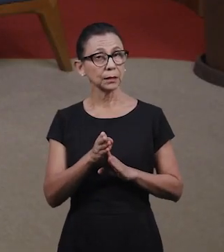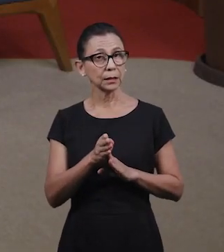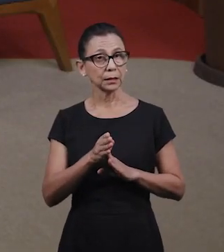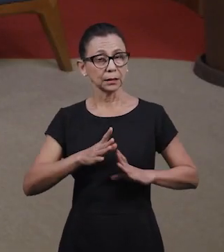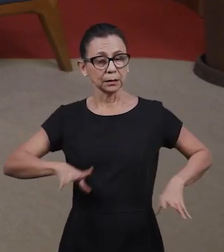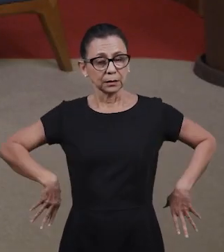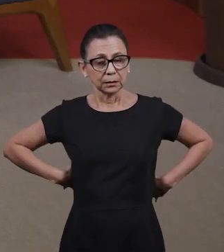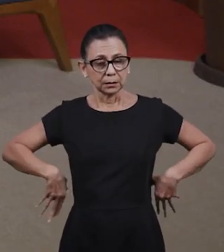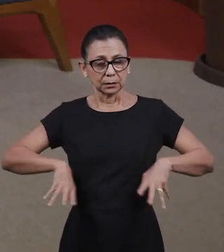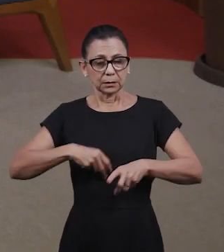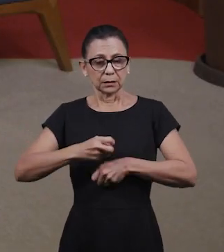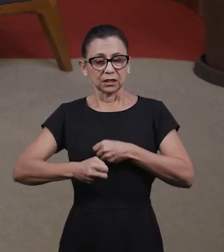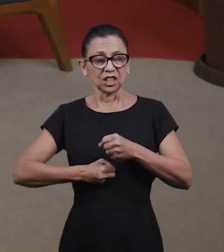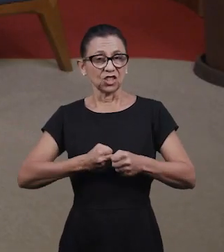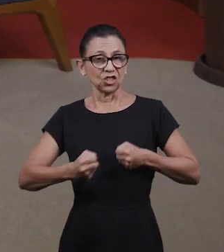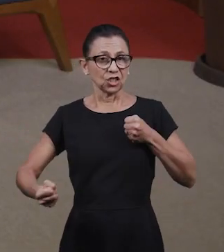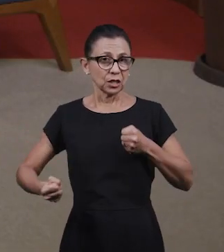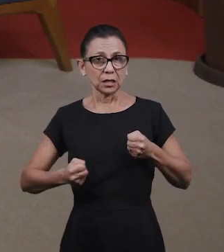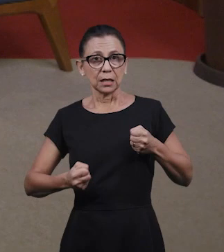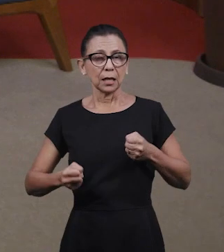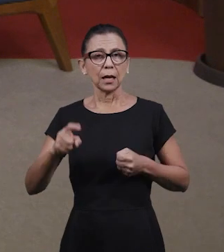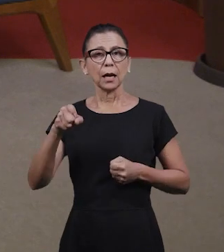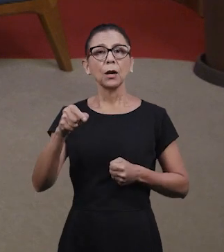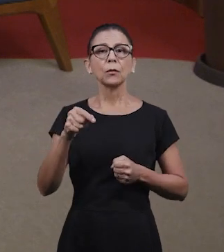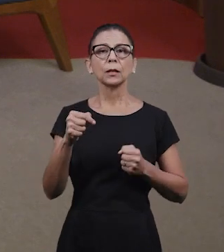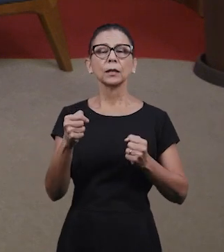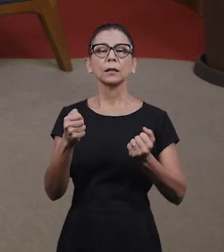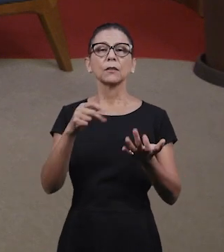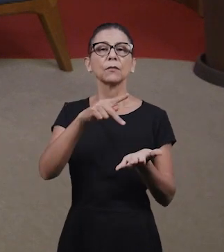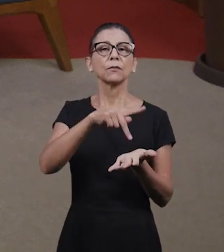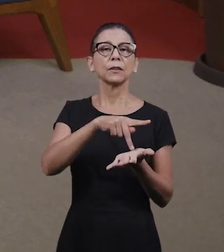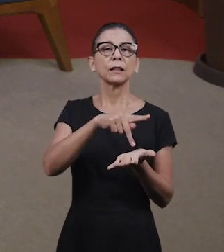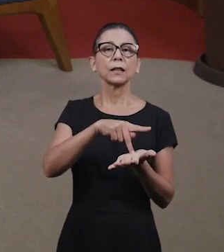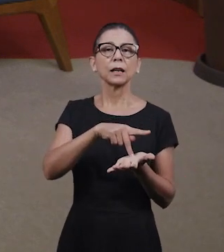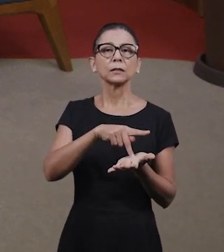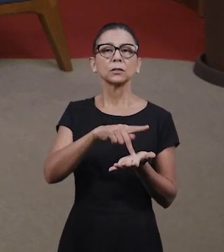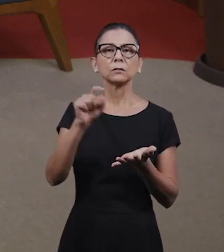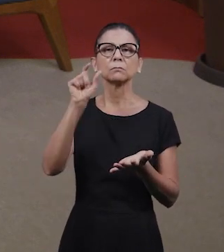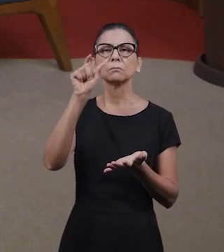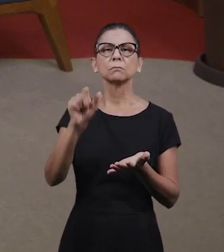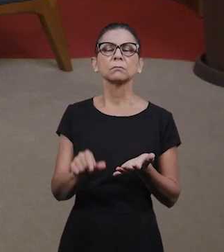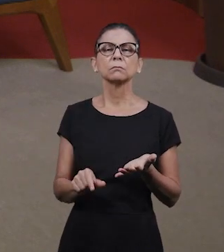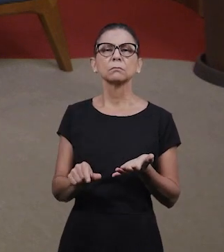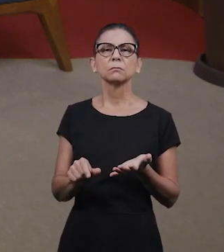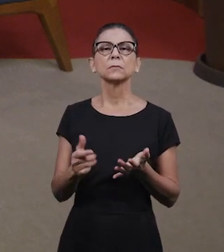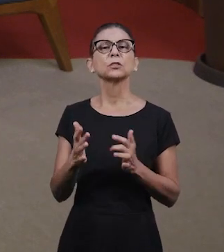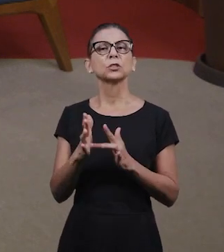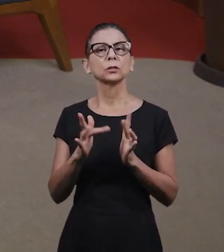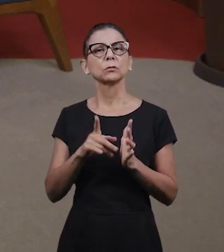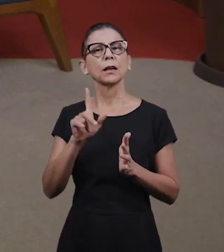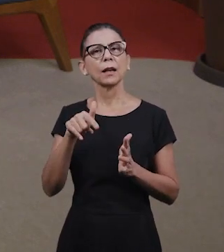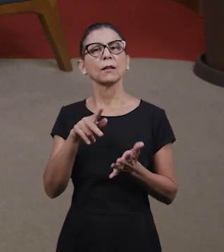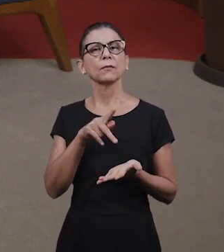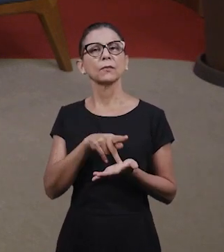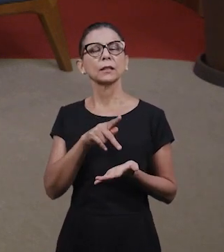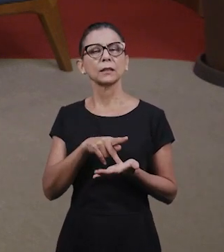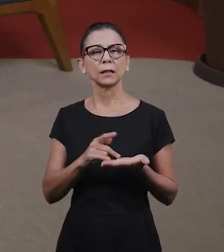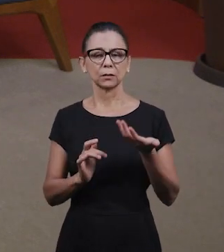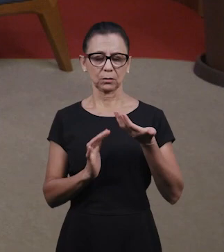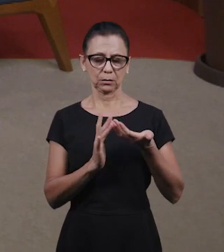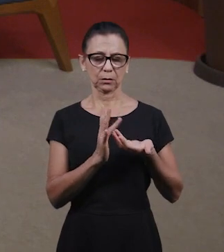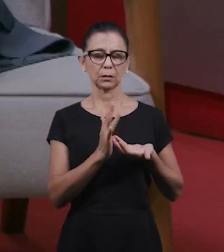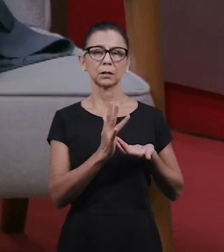ayez vos reins saints avec la vérité. Donc, les reins saints avec la vérité. Qui est la vérité? Jésus. Lampes